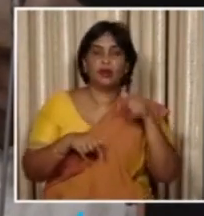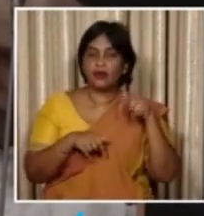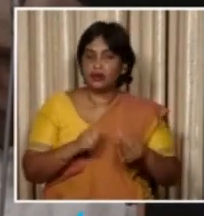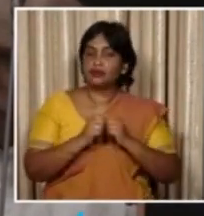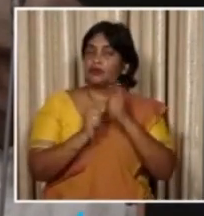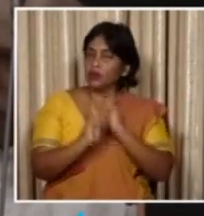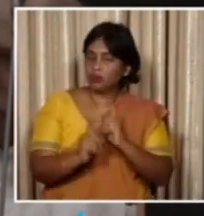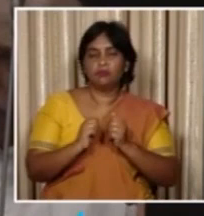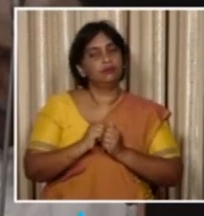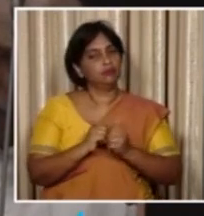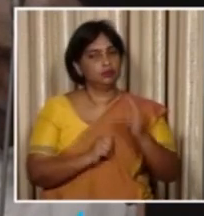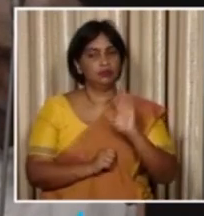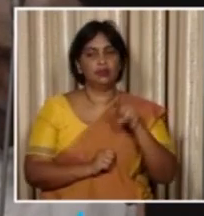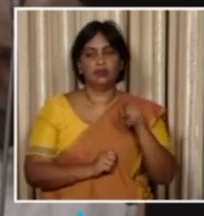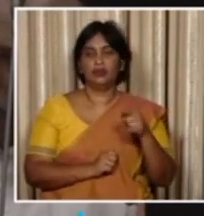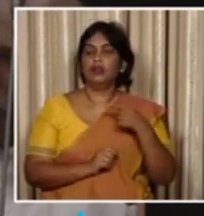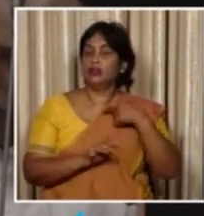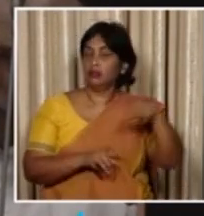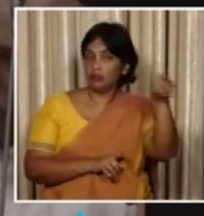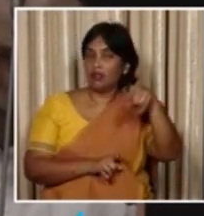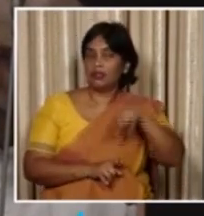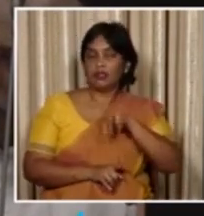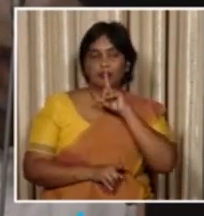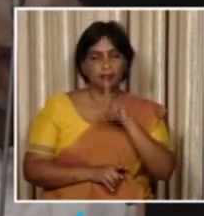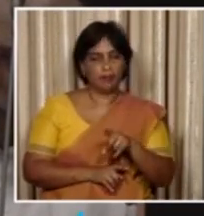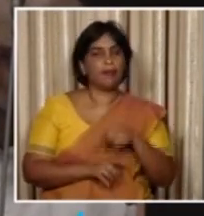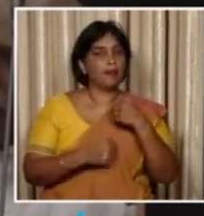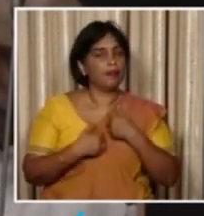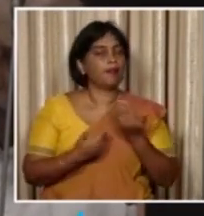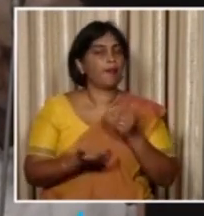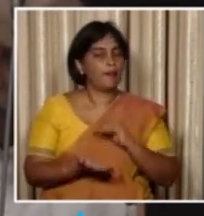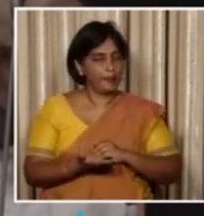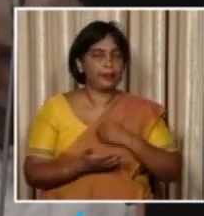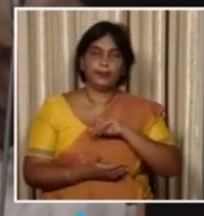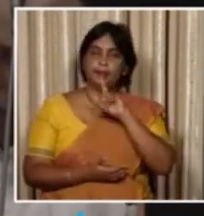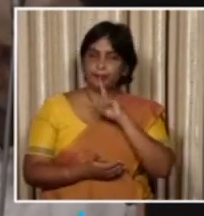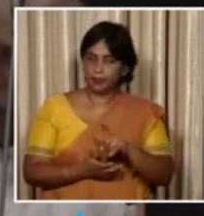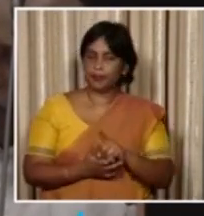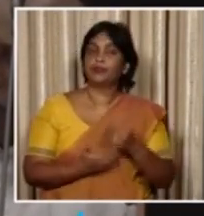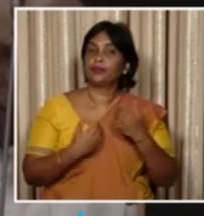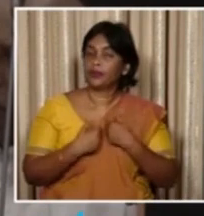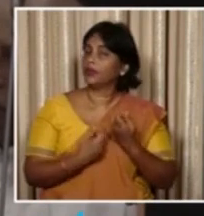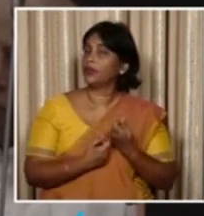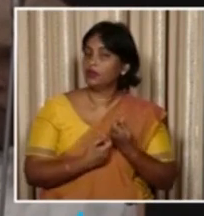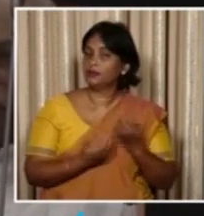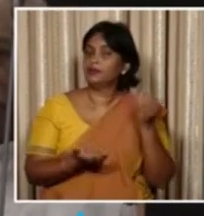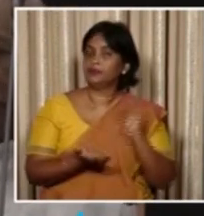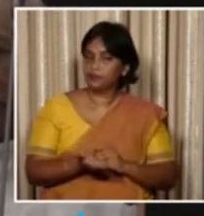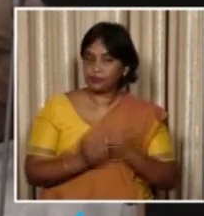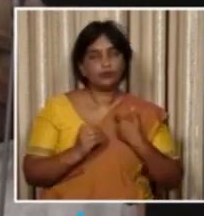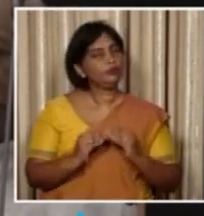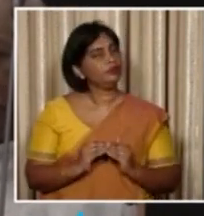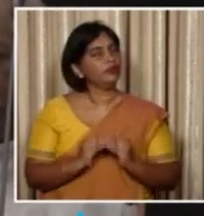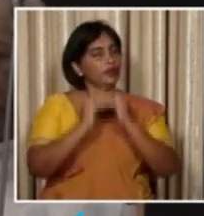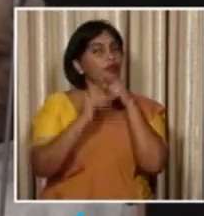හැර වෙනත් මගක් නොමැති බව ඒ අයත් අද පවසනවා. මම නැවතත් කියනවා, අපේ ආර්ථික යළි